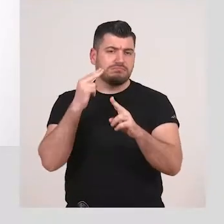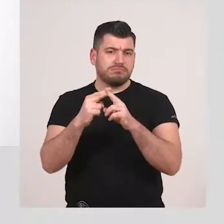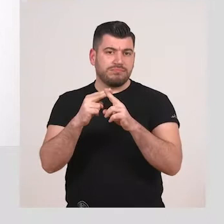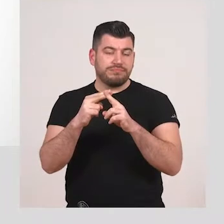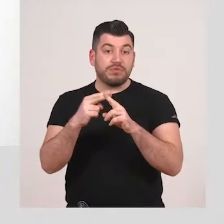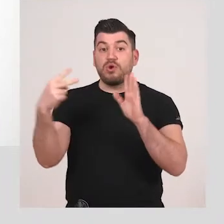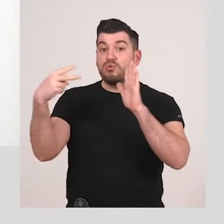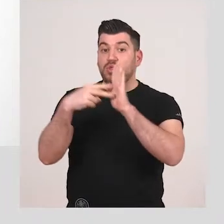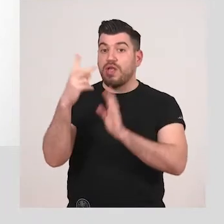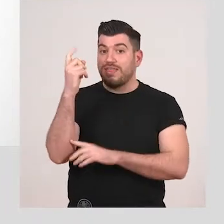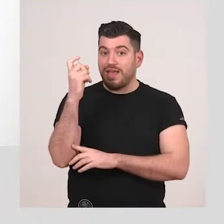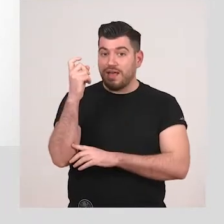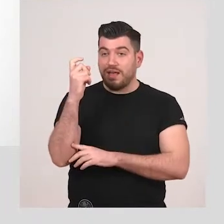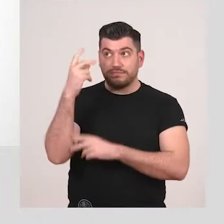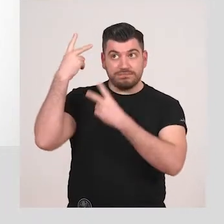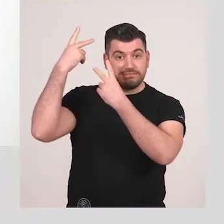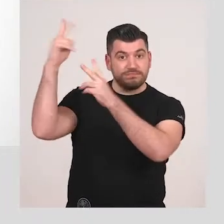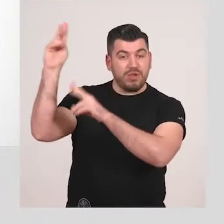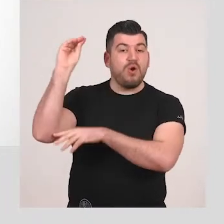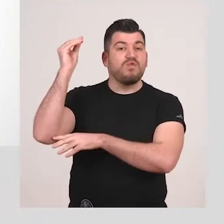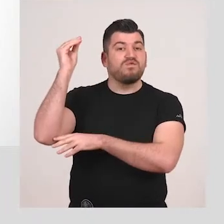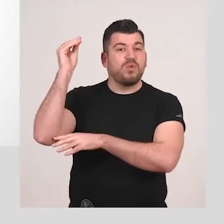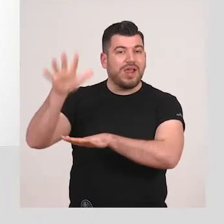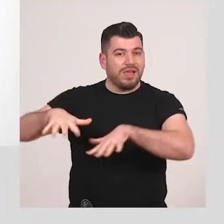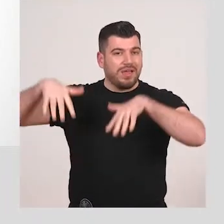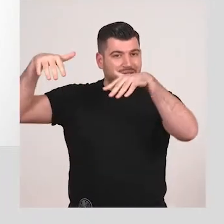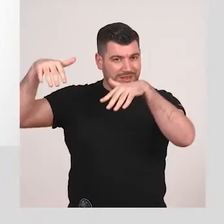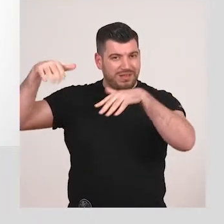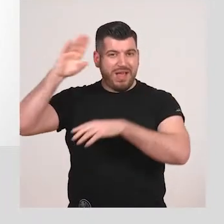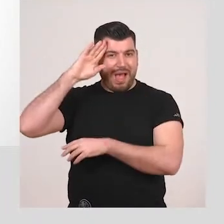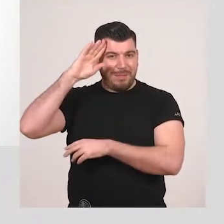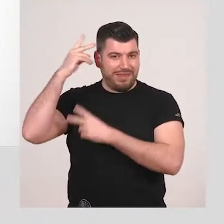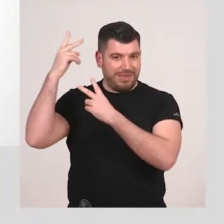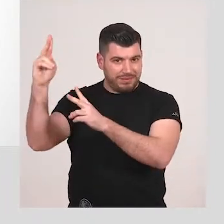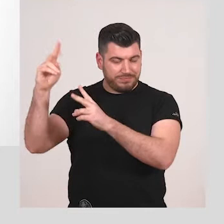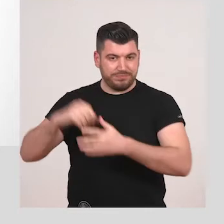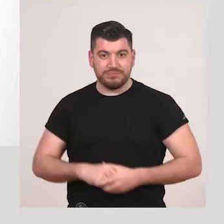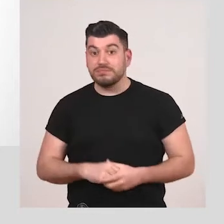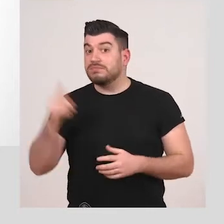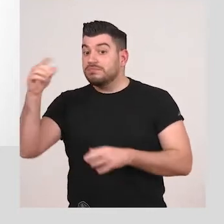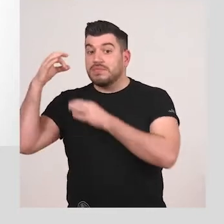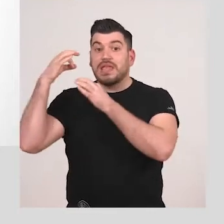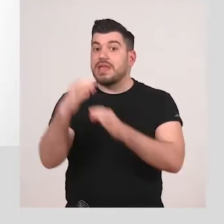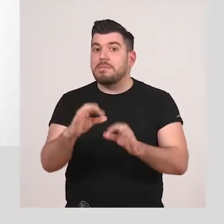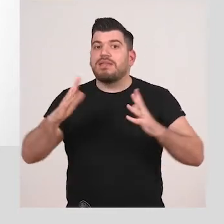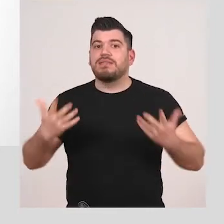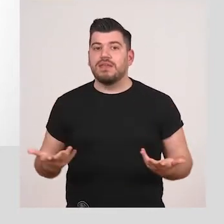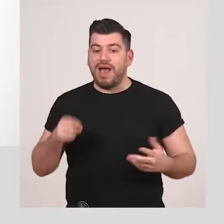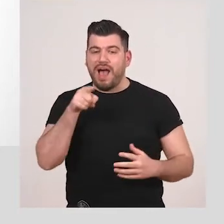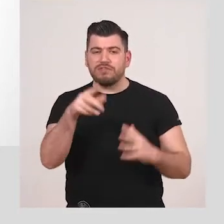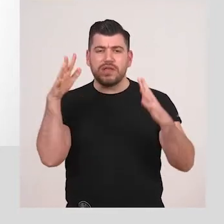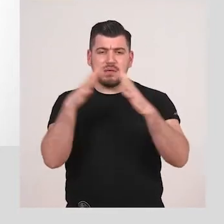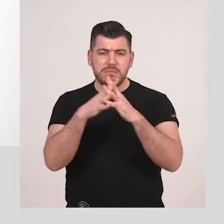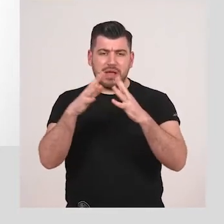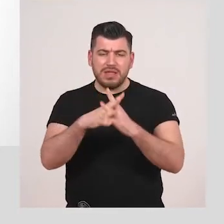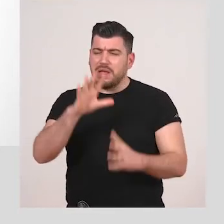2010 η Βουλή των Αντιπροσώπων των Ηνωμένων Πολιτειών δήλωσε ότι αποτελεί μία από